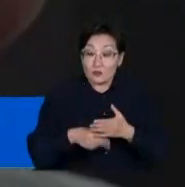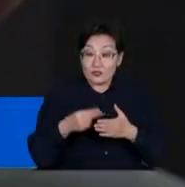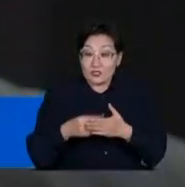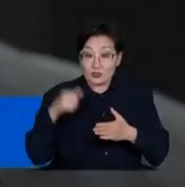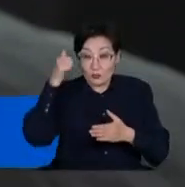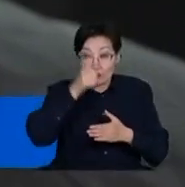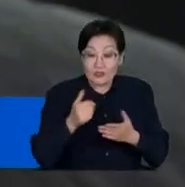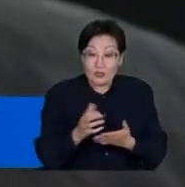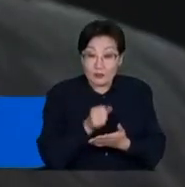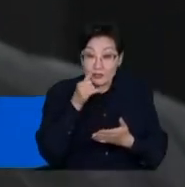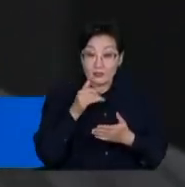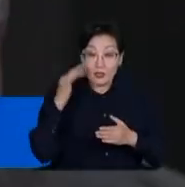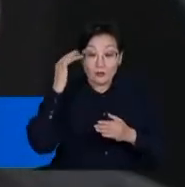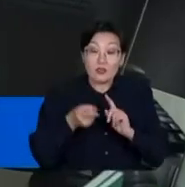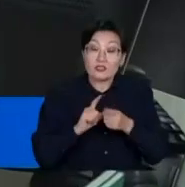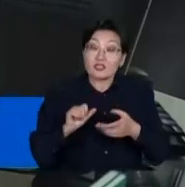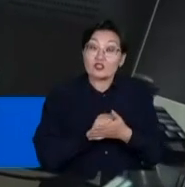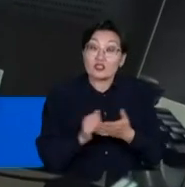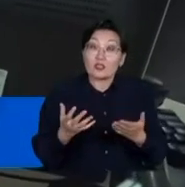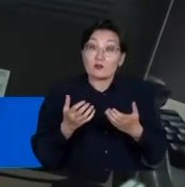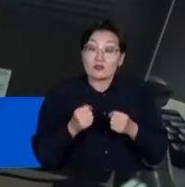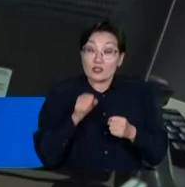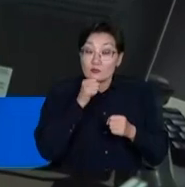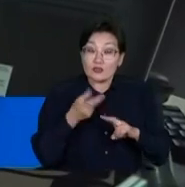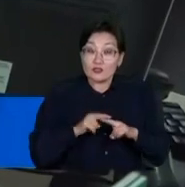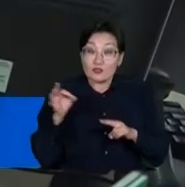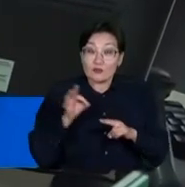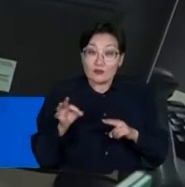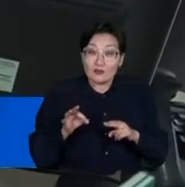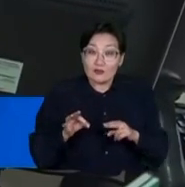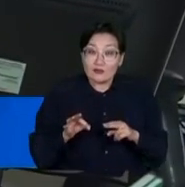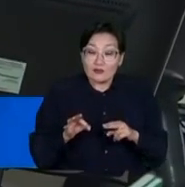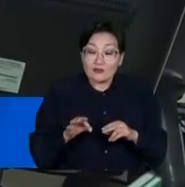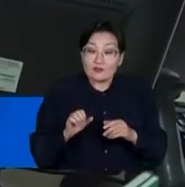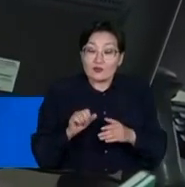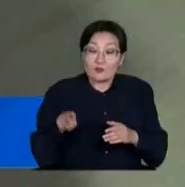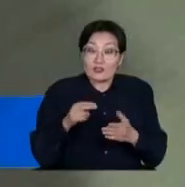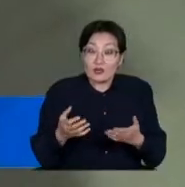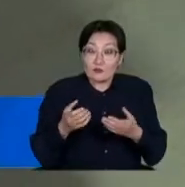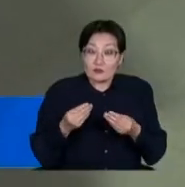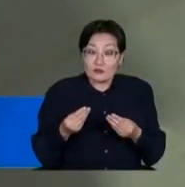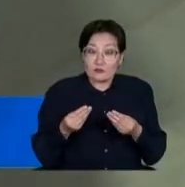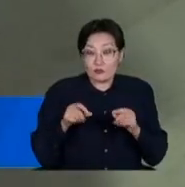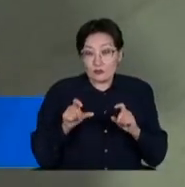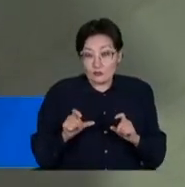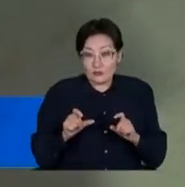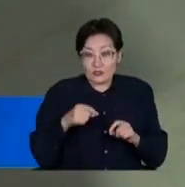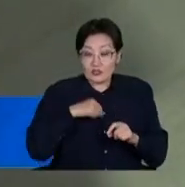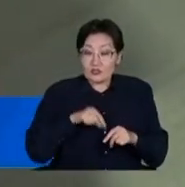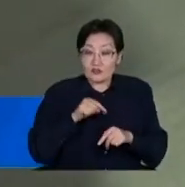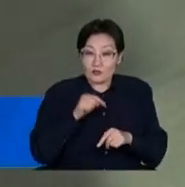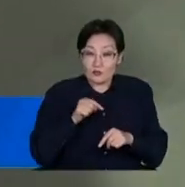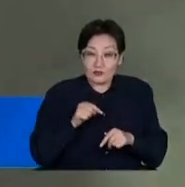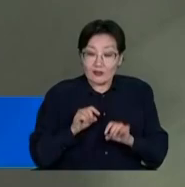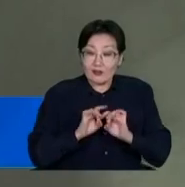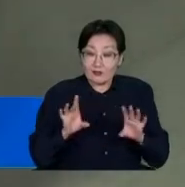жылдар бойы жете алмай, арман болған құжатын алды. Атамыз сол сәтте абдырап қалғанға ұқсайды, куәлікті ұстаған күйі біраз отырды. Ішкі сезімін сөзбен